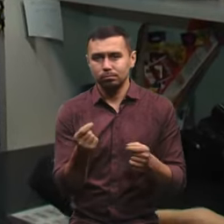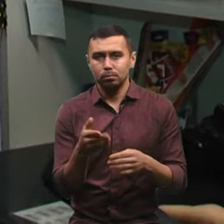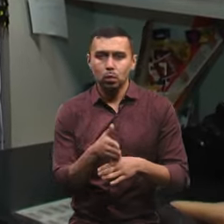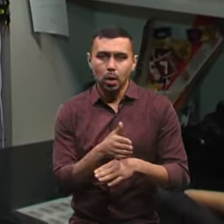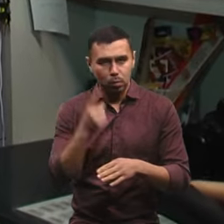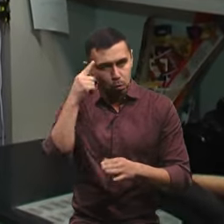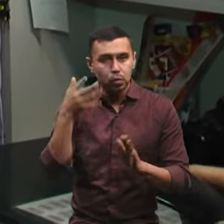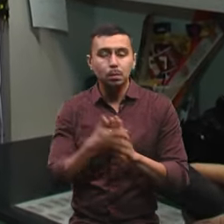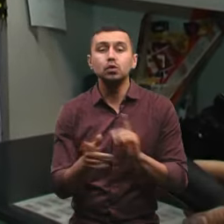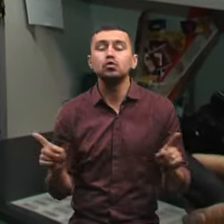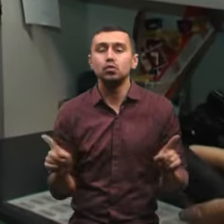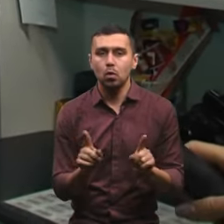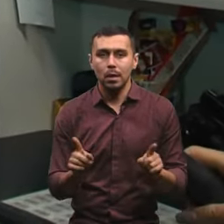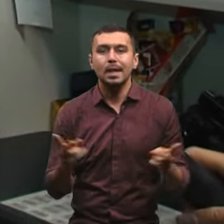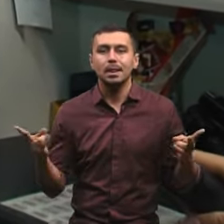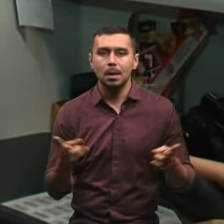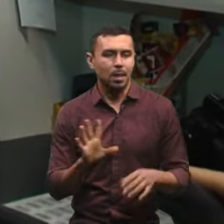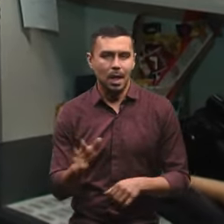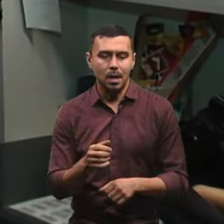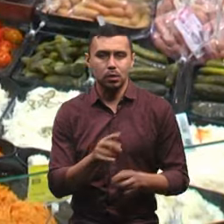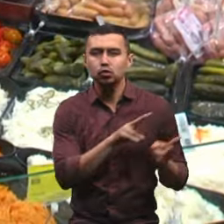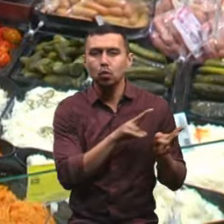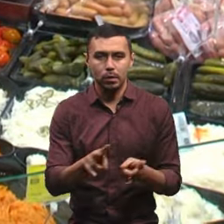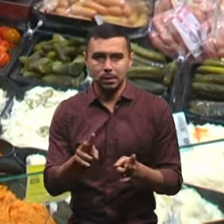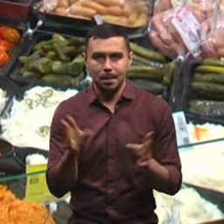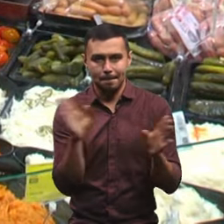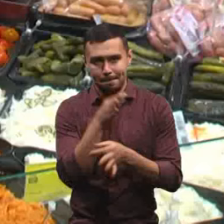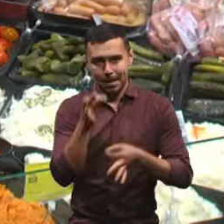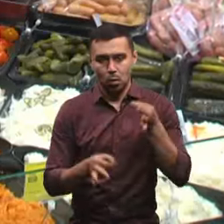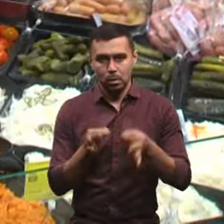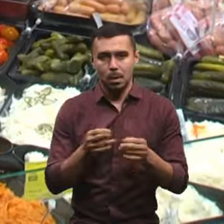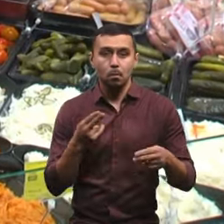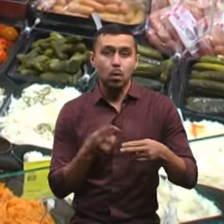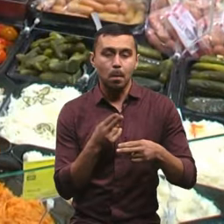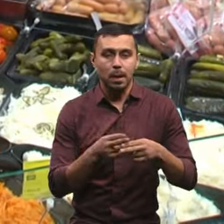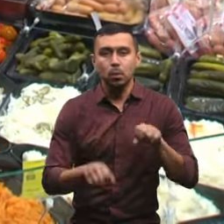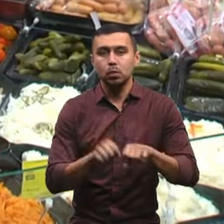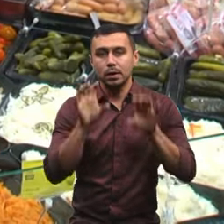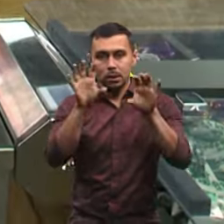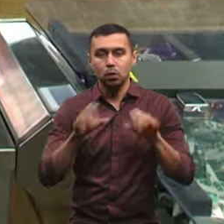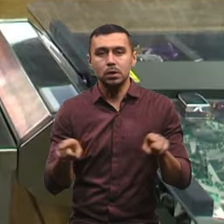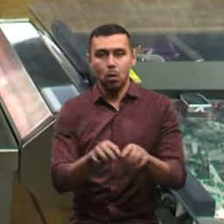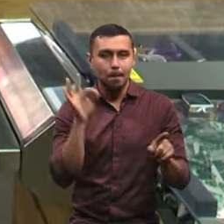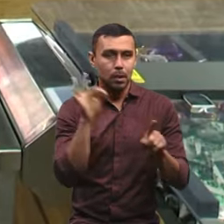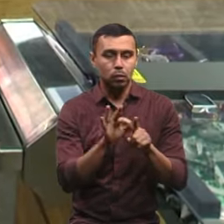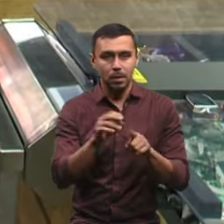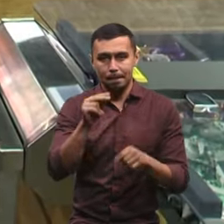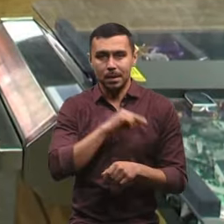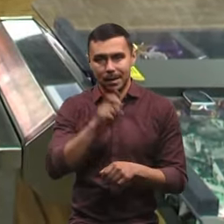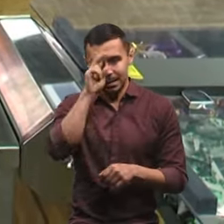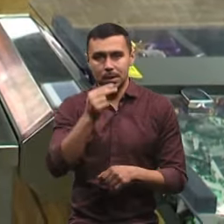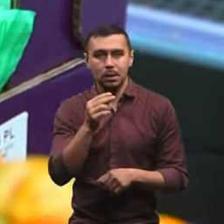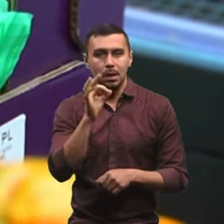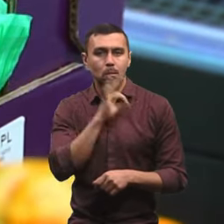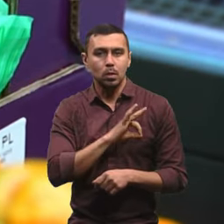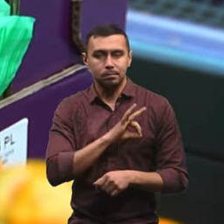що треба не шкодити природі. Попередити порушення закону. З такою метою працівники Держпродспоживслужби моніторять